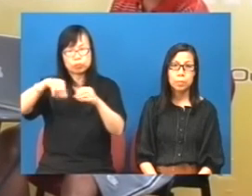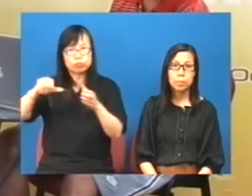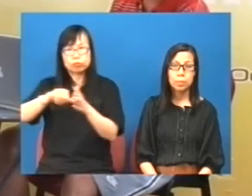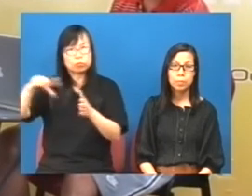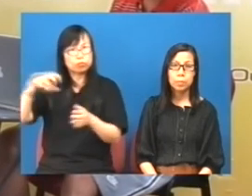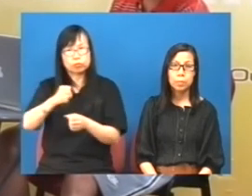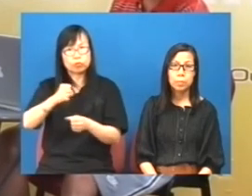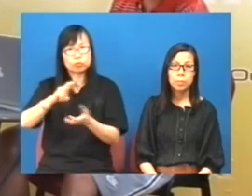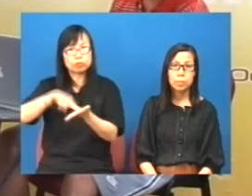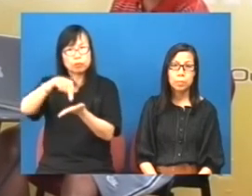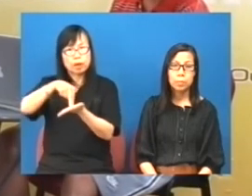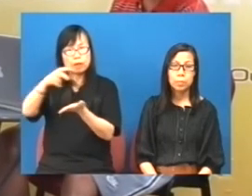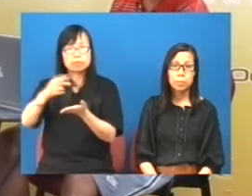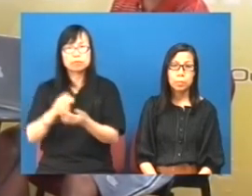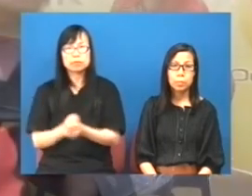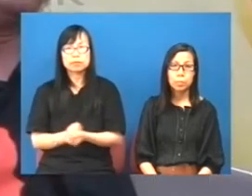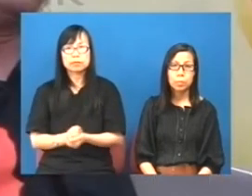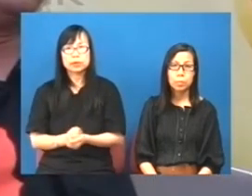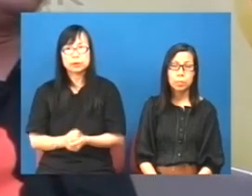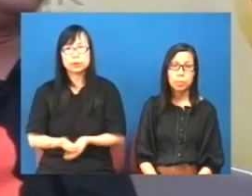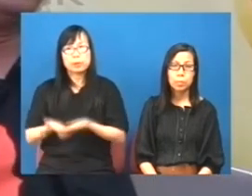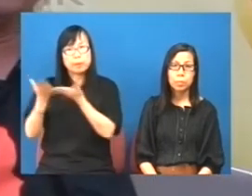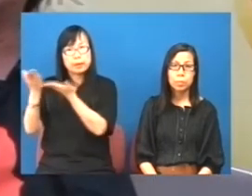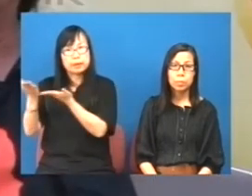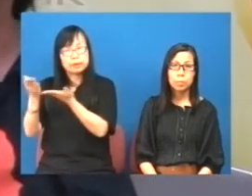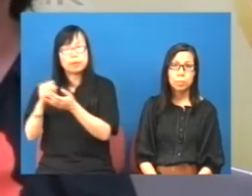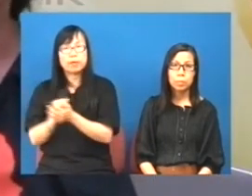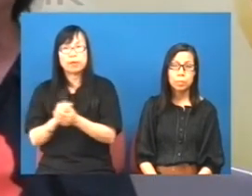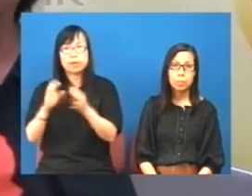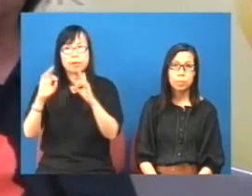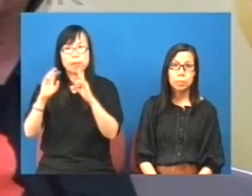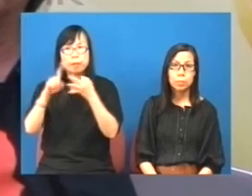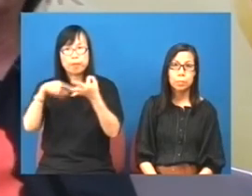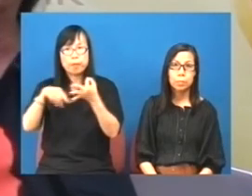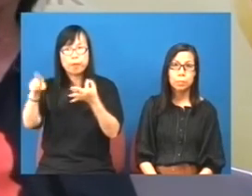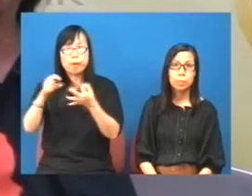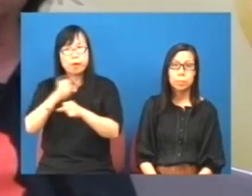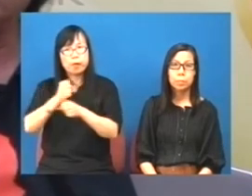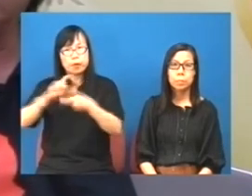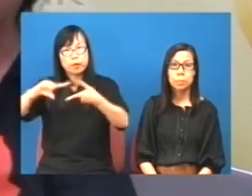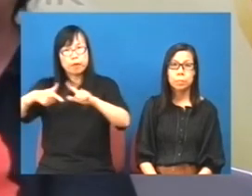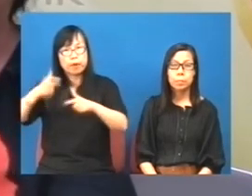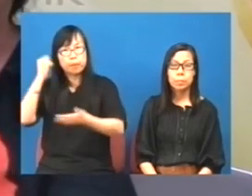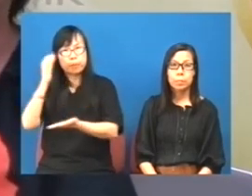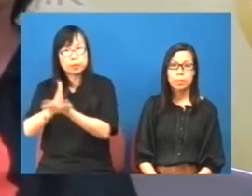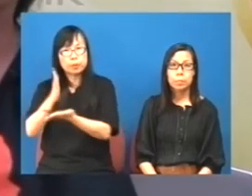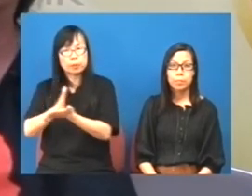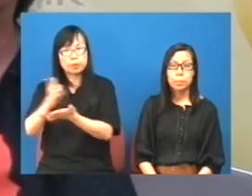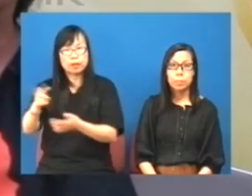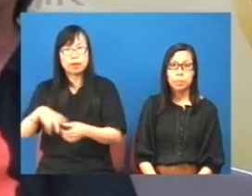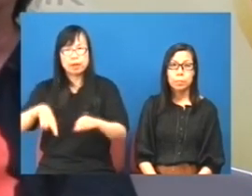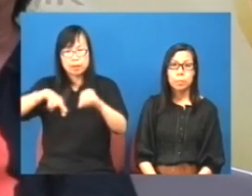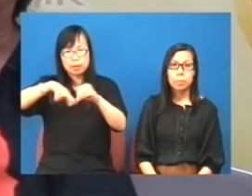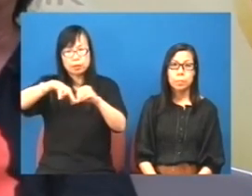你說你給了百克來做百克來做不同百克來的做法也未必同所以其實足總在這個問題上